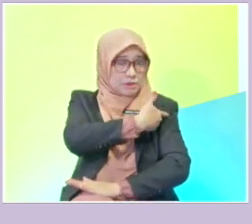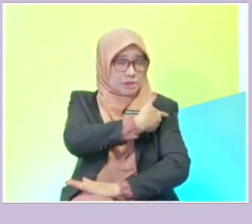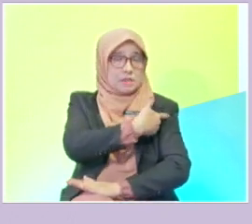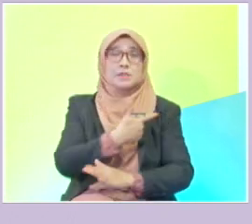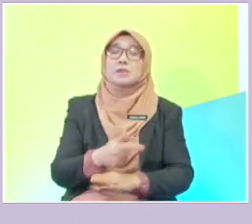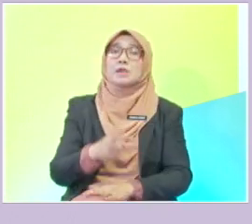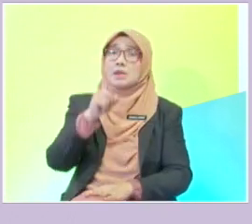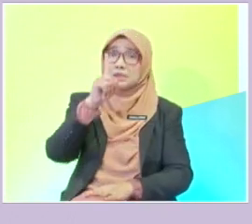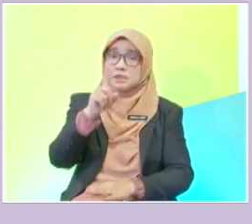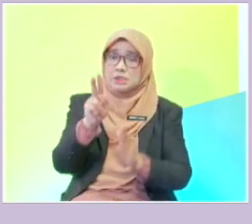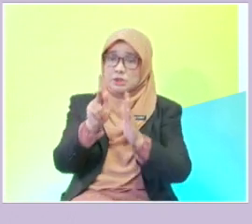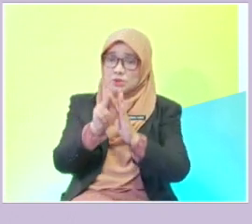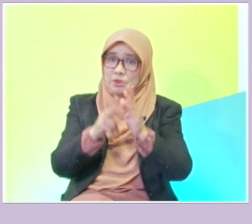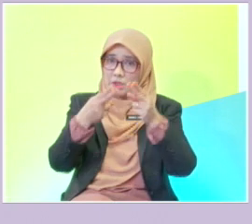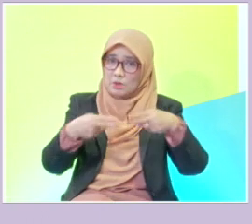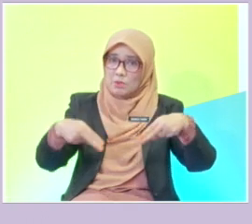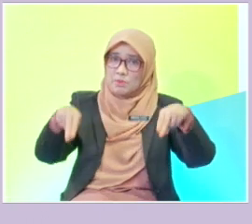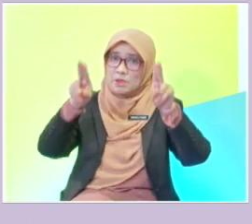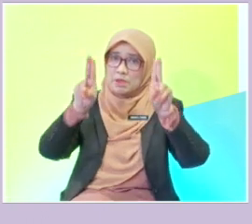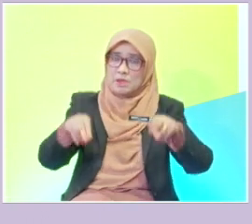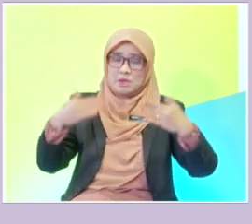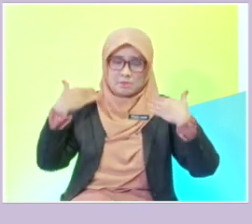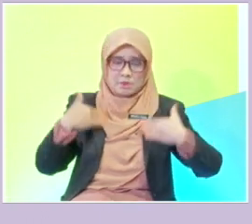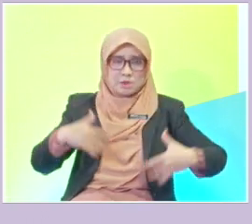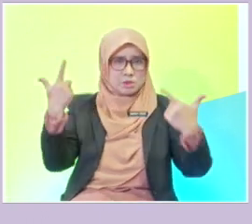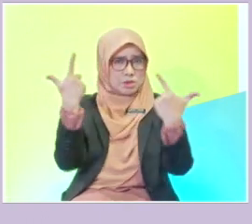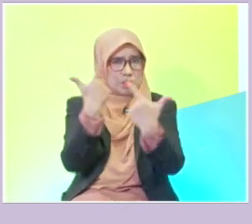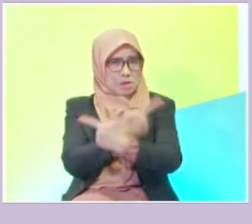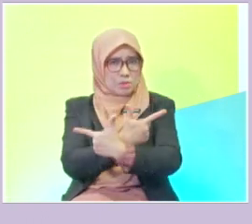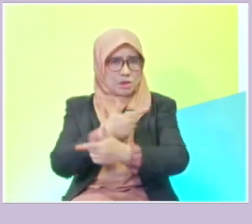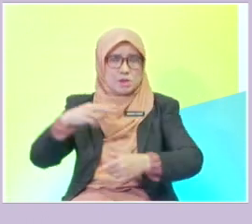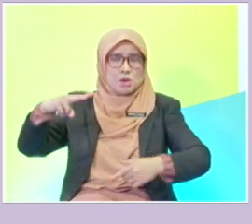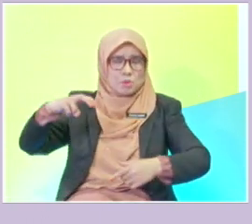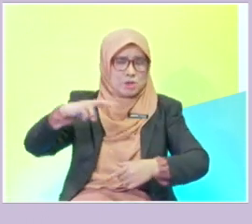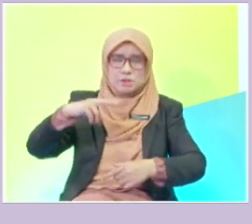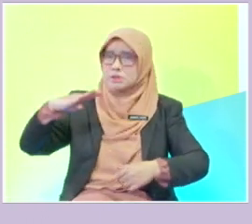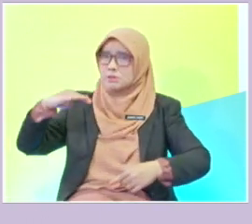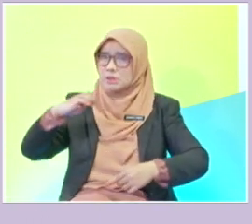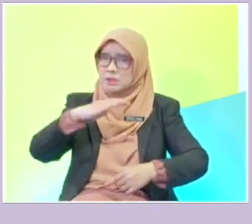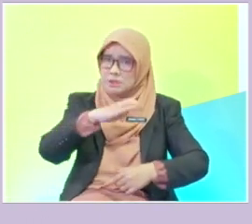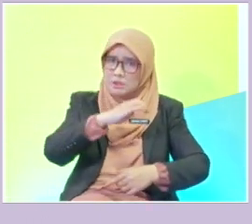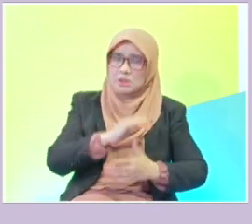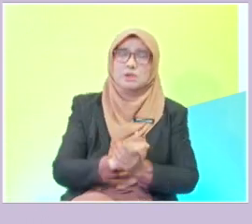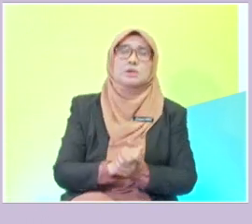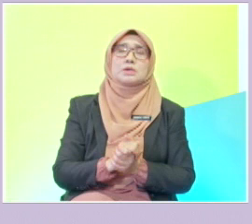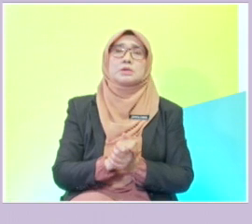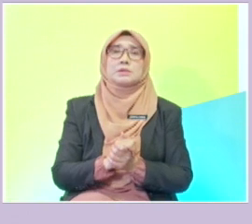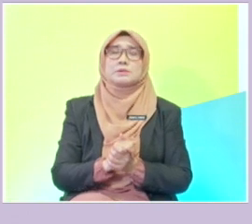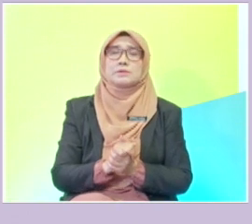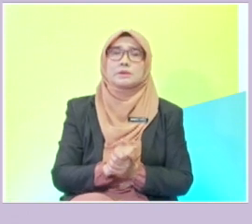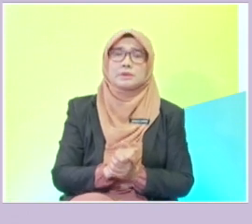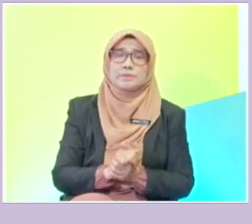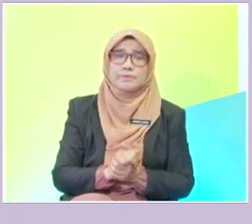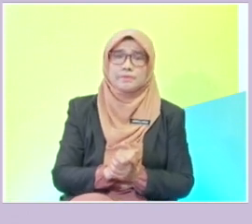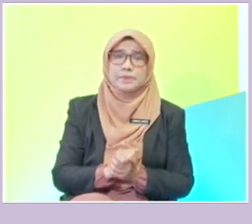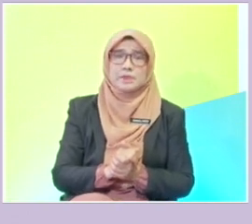adalah satu keupayaan sistem badan kita melawan sesuatu patogen sebelum badan dijangkiti sesuatu patogen. Okey, badan kita